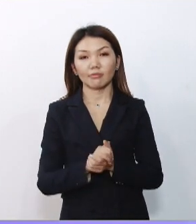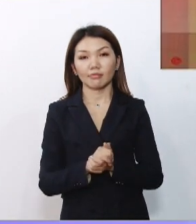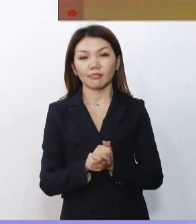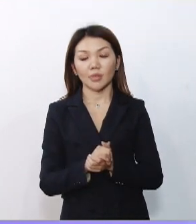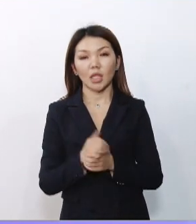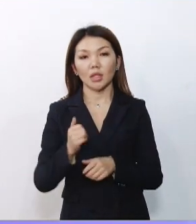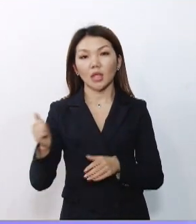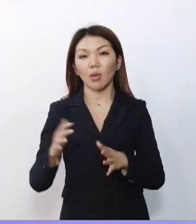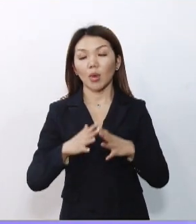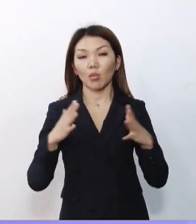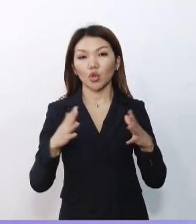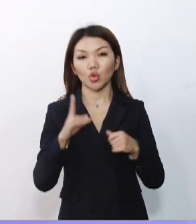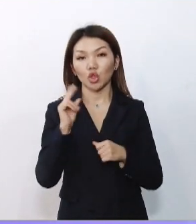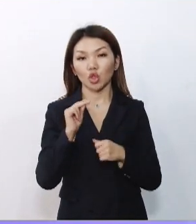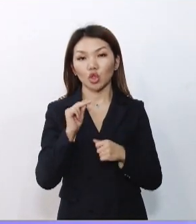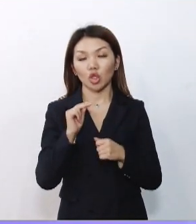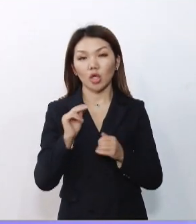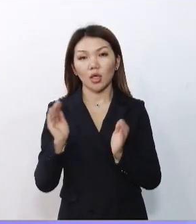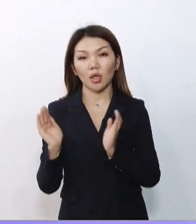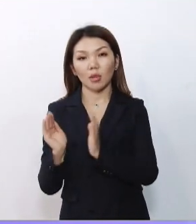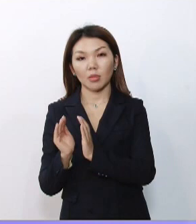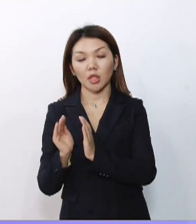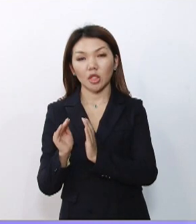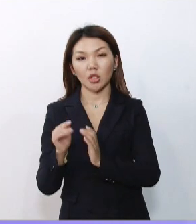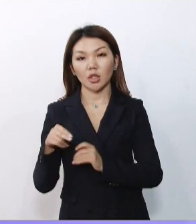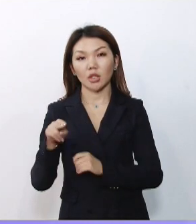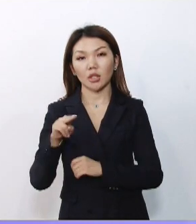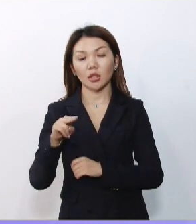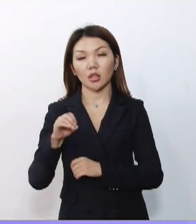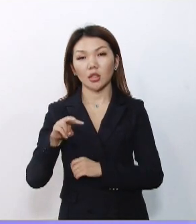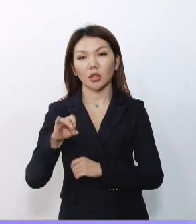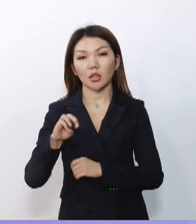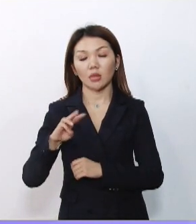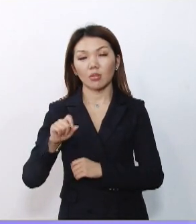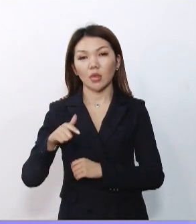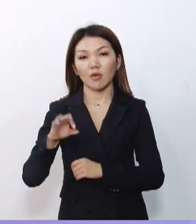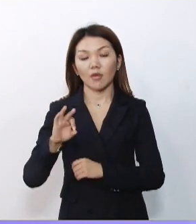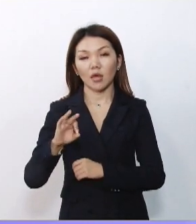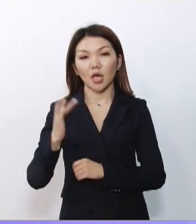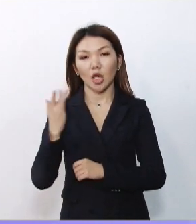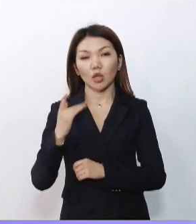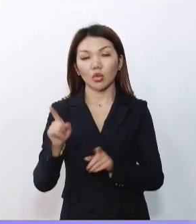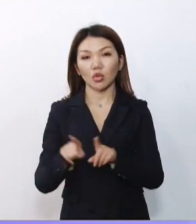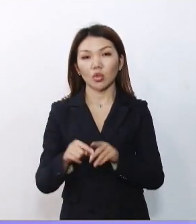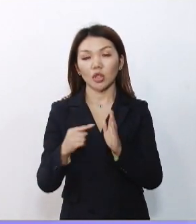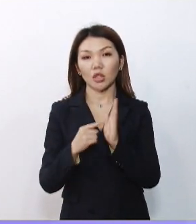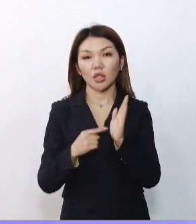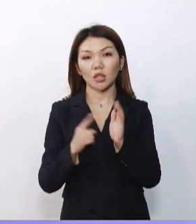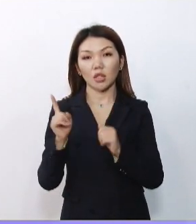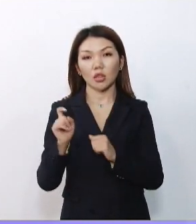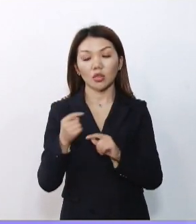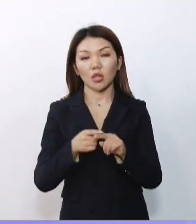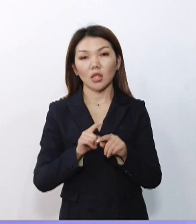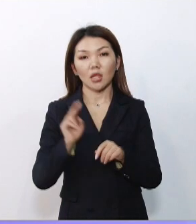Самое большое число меньше делимого, которое делится на 100, это